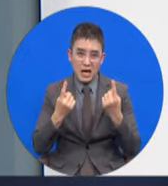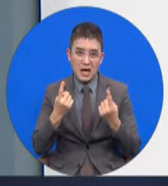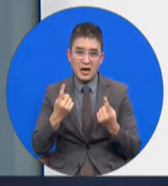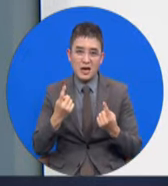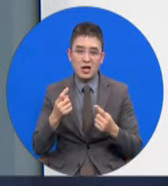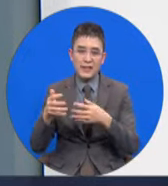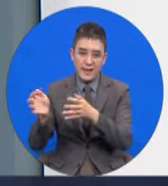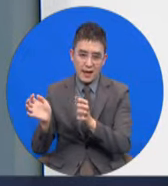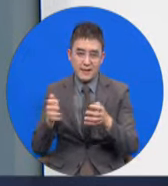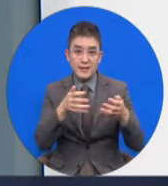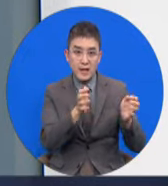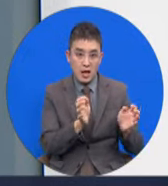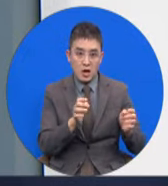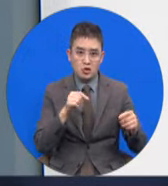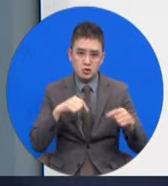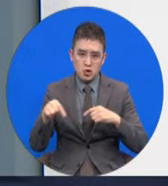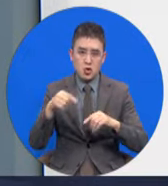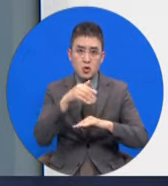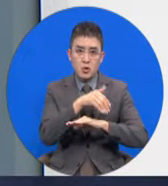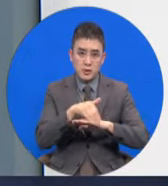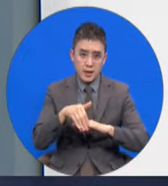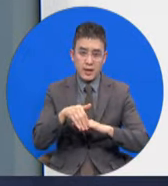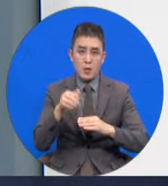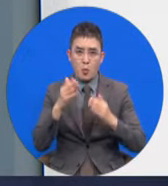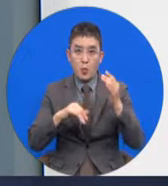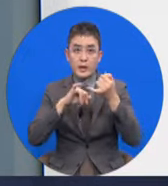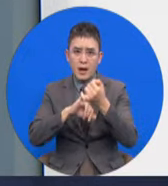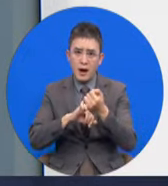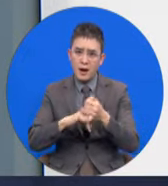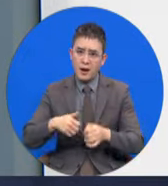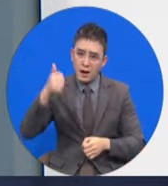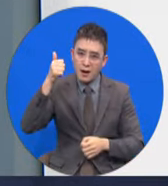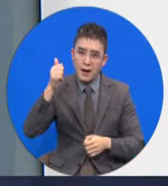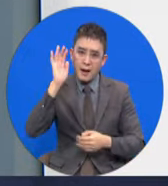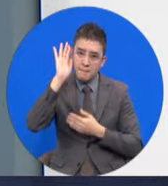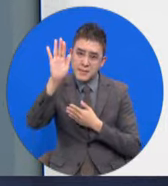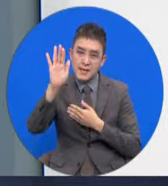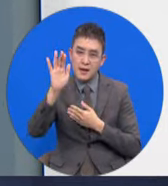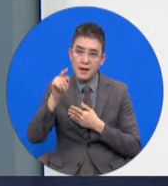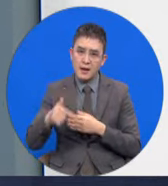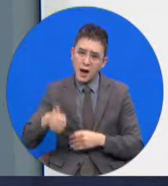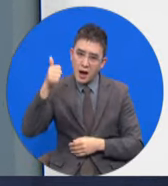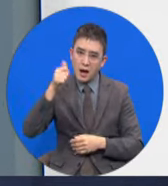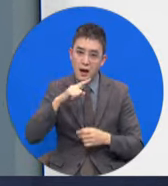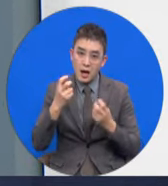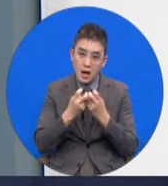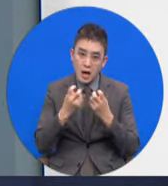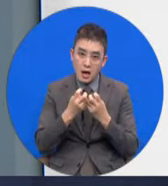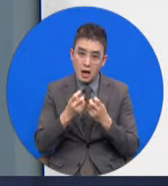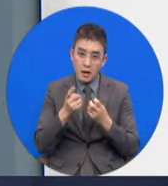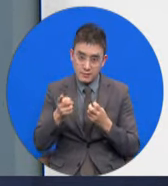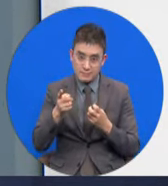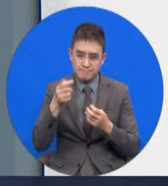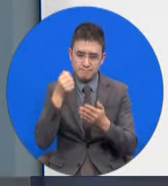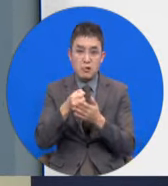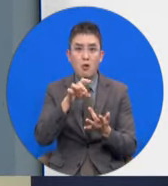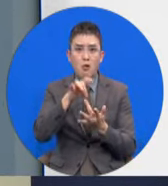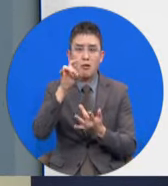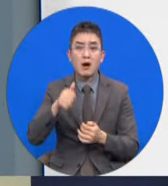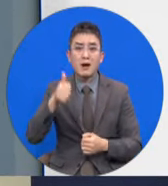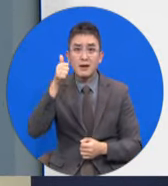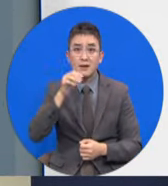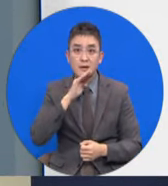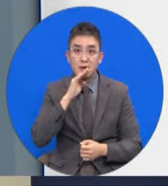공약이 우리의 삶을 더 풍요롭게 할 것인가, 우리의 미래를 위해서 더 바람직할 것인가 이걸 선택할 수 있게 만들어줘야 되거든요. 그런데 대부분의 언론이